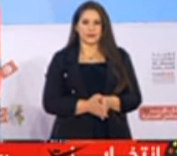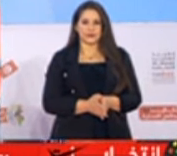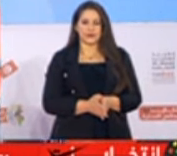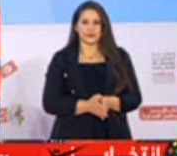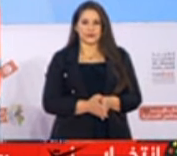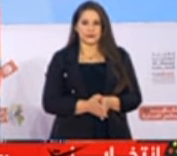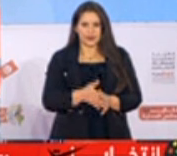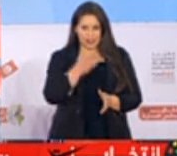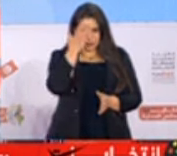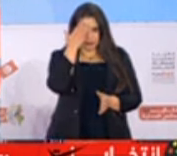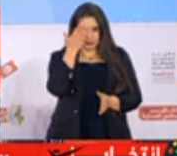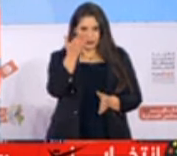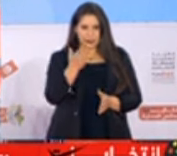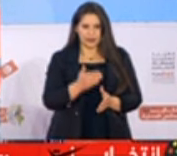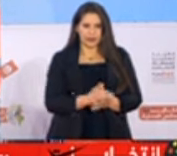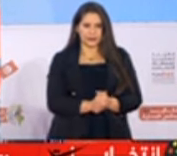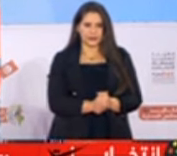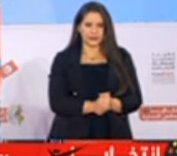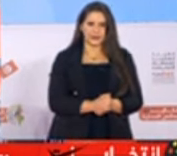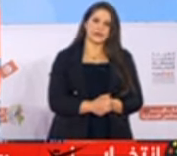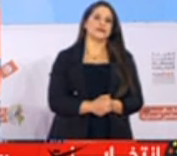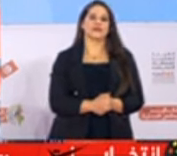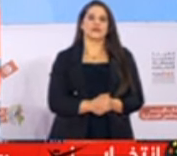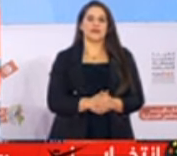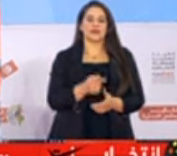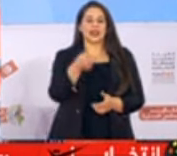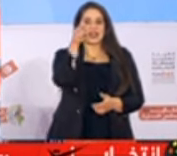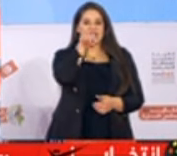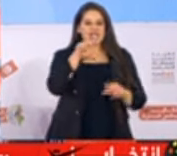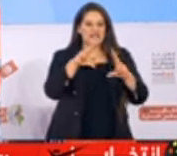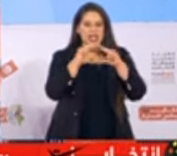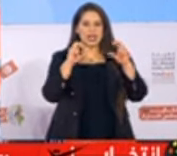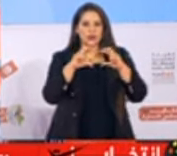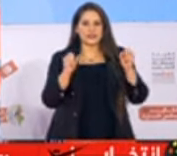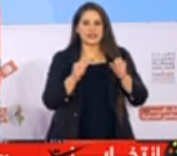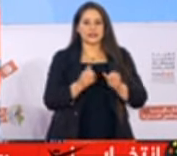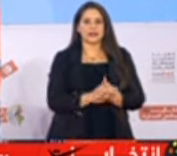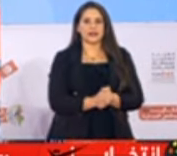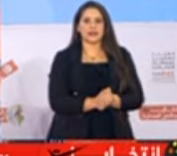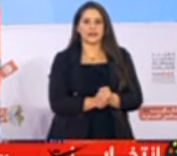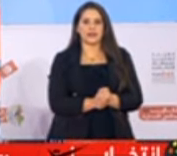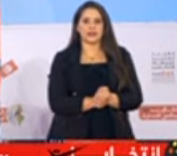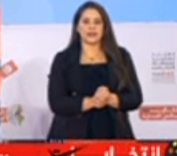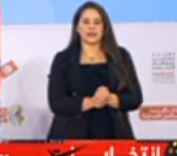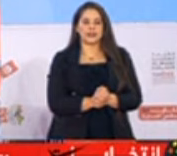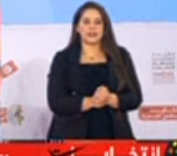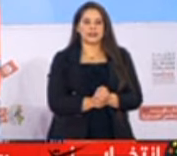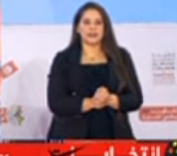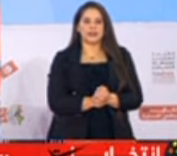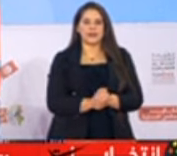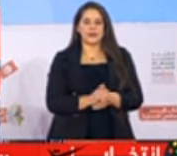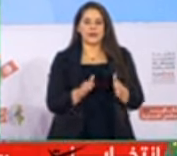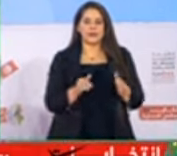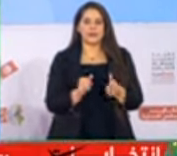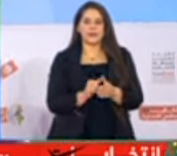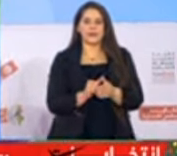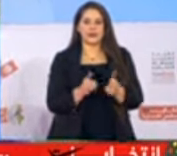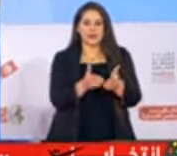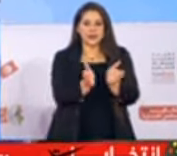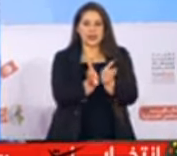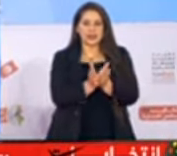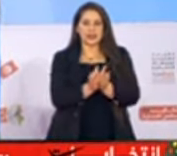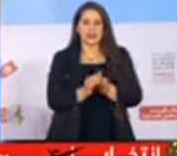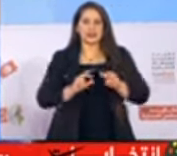تفضلوا سادة الحضور إذا كان فما سؤال أو استفسار. مرحبا بكم. عايدة الهجري، وكالة تونس إفريقيا